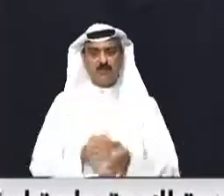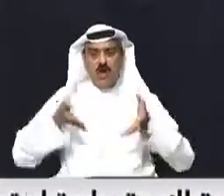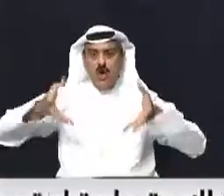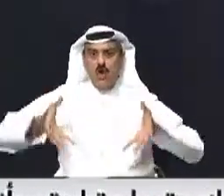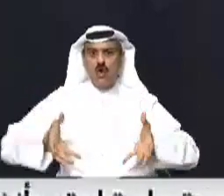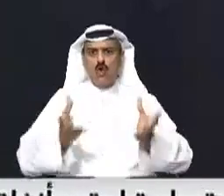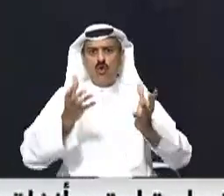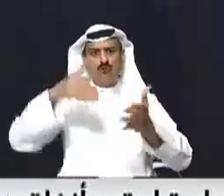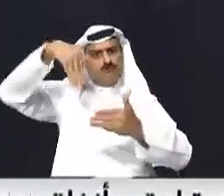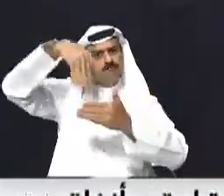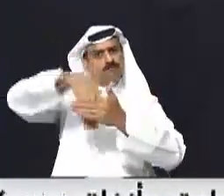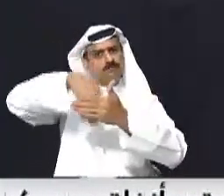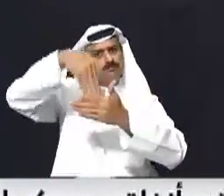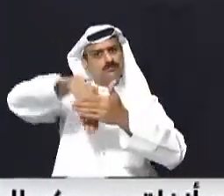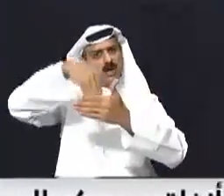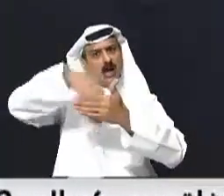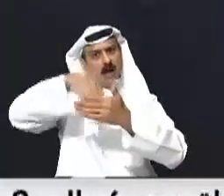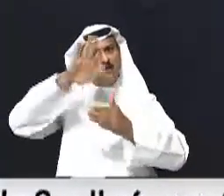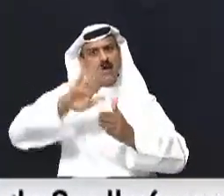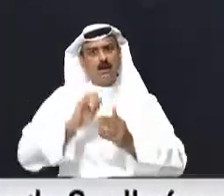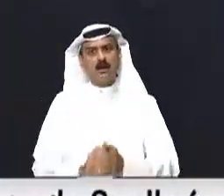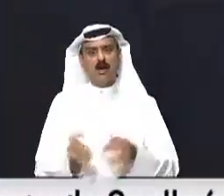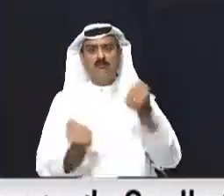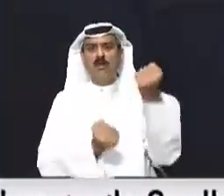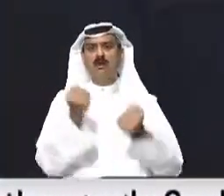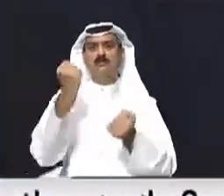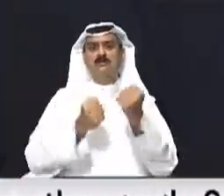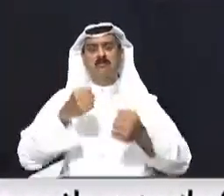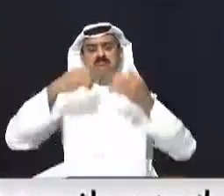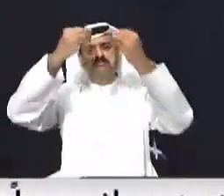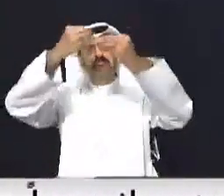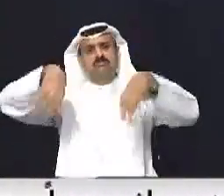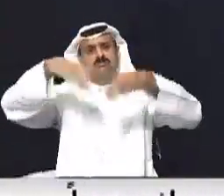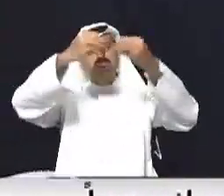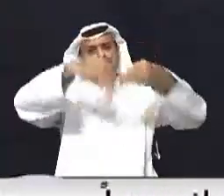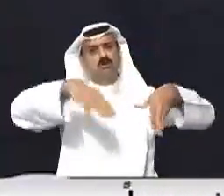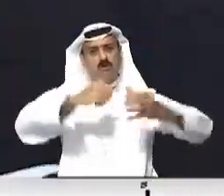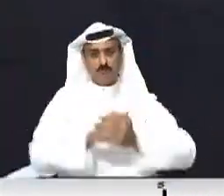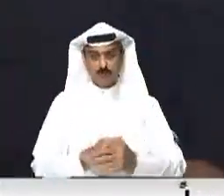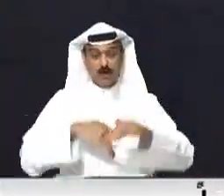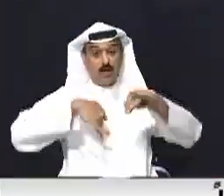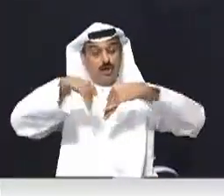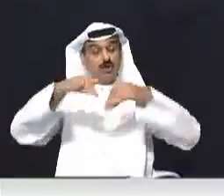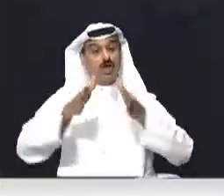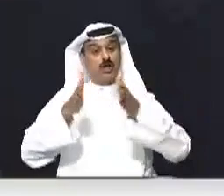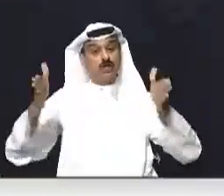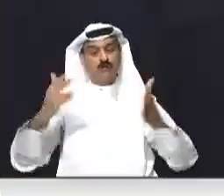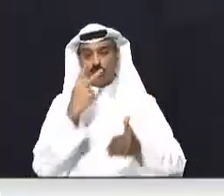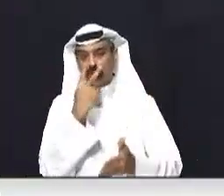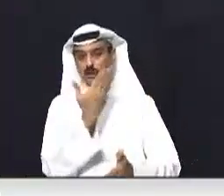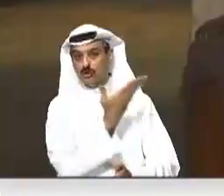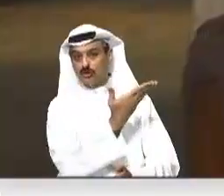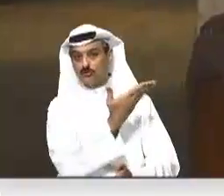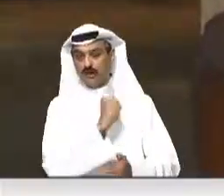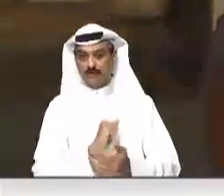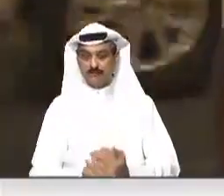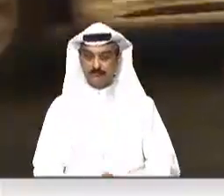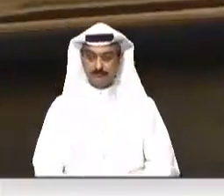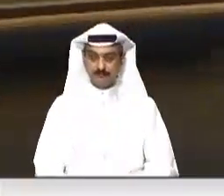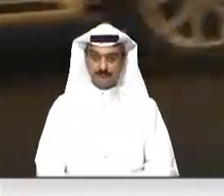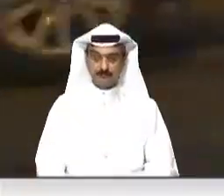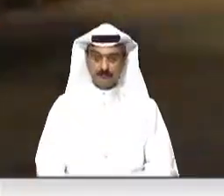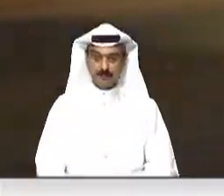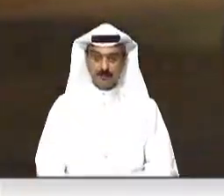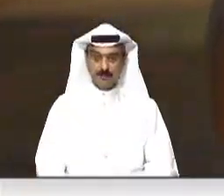العميقة الحفر الكبيرة اللي تسبب في تلف لتلك المركبات خصوصا على الطرق الرئيسية مثل ما أنت شايف. مهندس، يعني